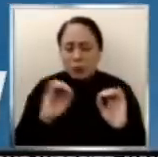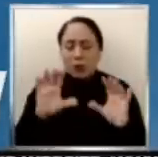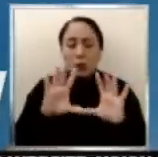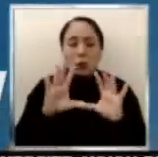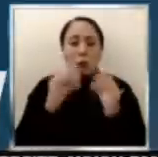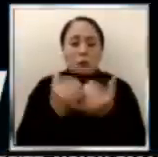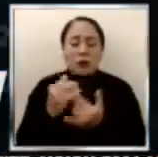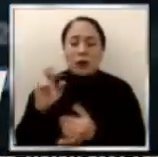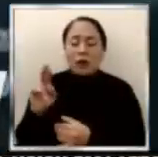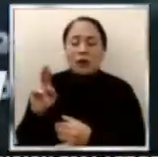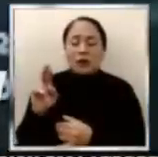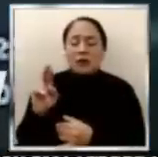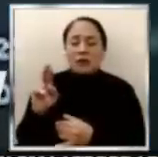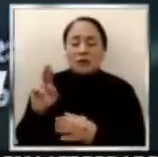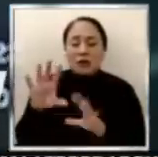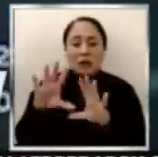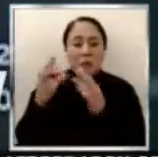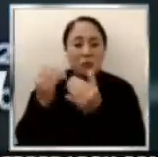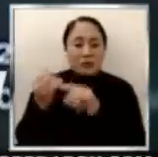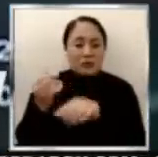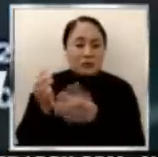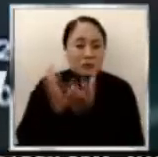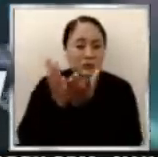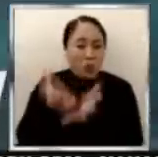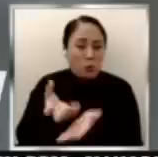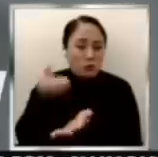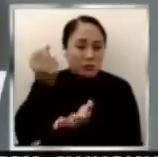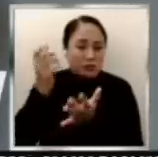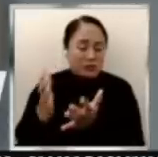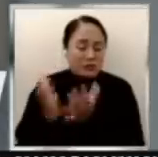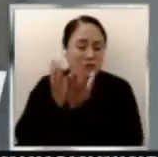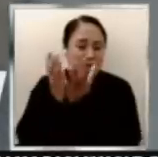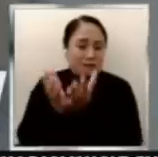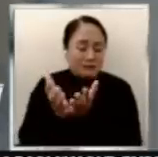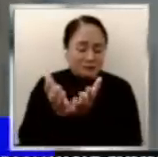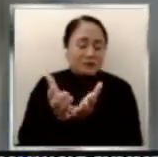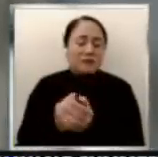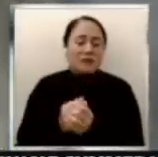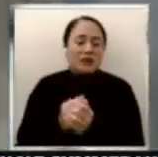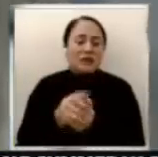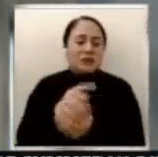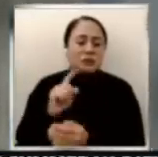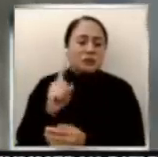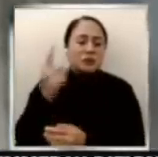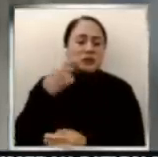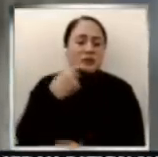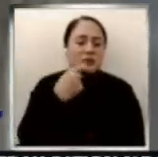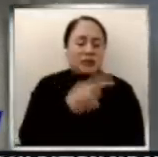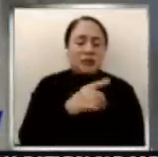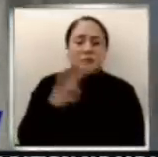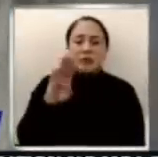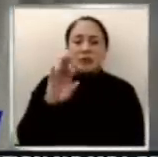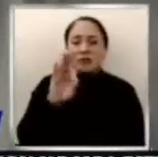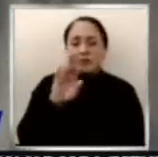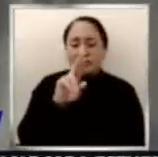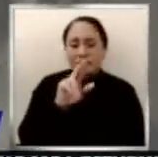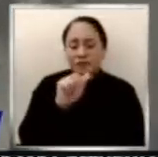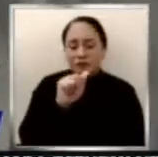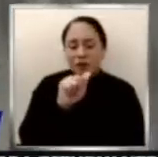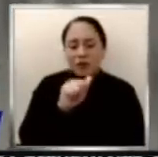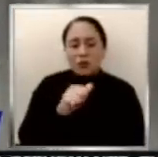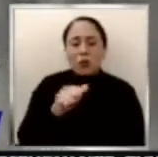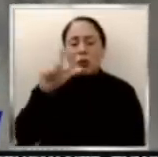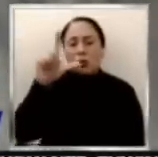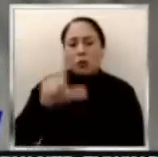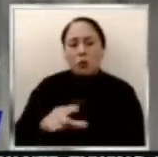Railed Marine Services na siyang may-ari ng lumubog na barko. Nauna nang sinabi ng BIFAR na bagaman low contamination ang